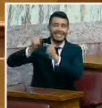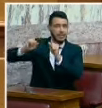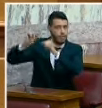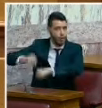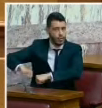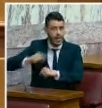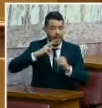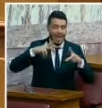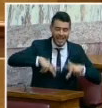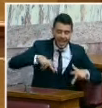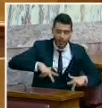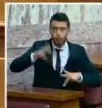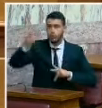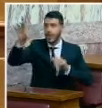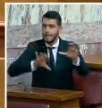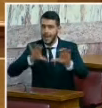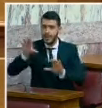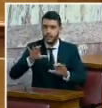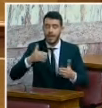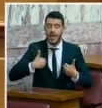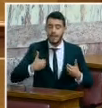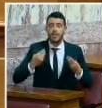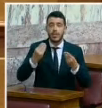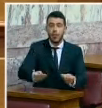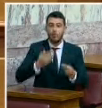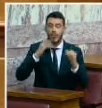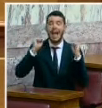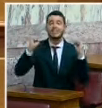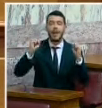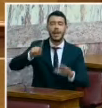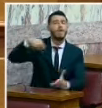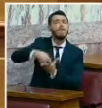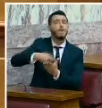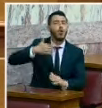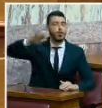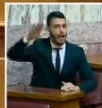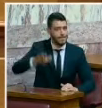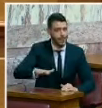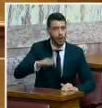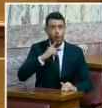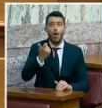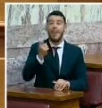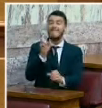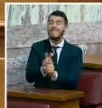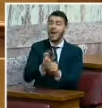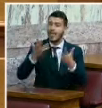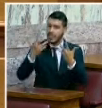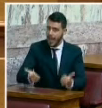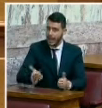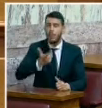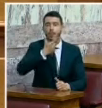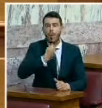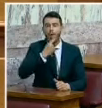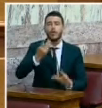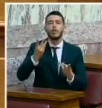πολιτικής ηγεσίας, εμείς θα διασφαλίσουμε χαμηλότερη φορολογία, καλύτερη ρευστότητα, ευκολότερες αδειοδοτήσεις και